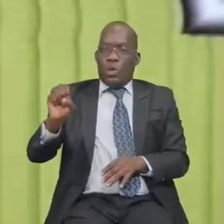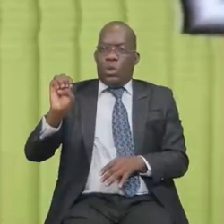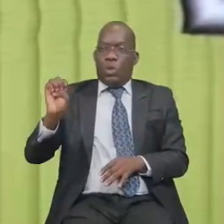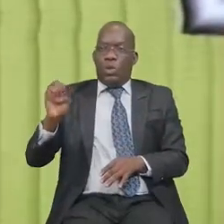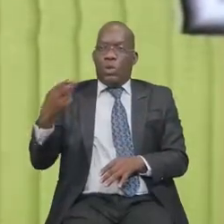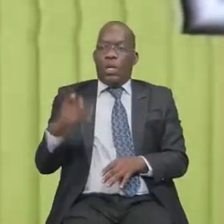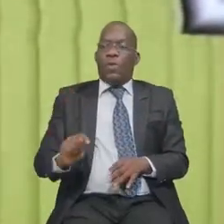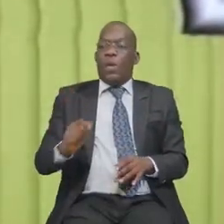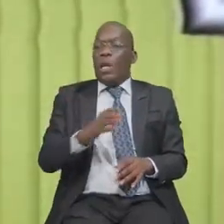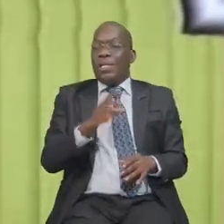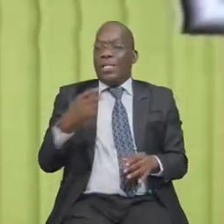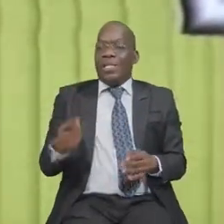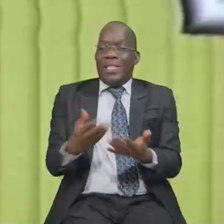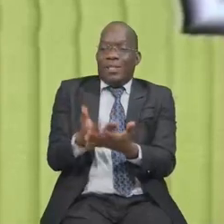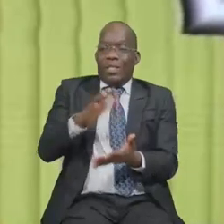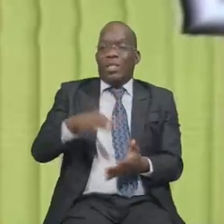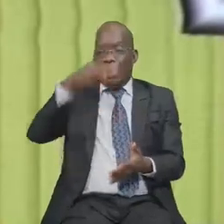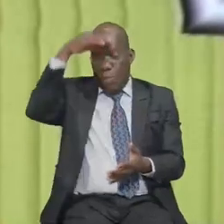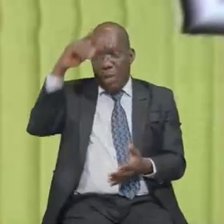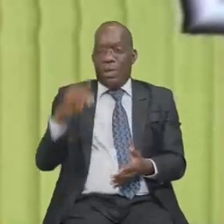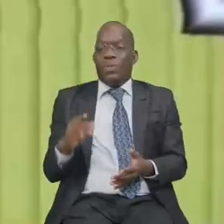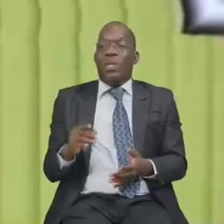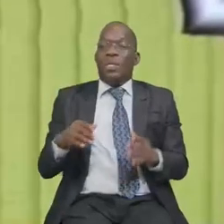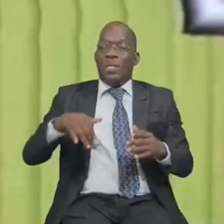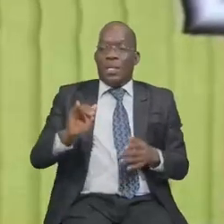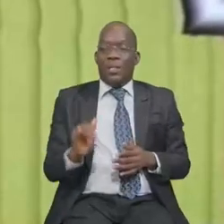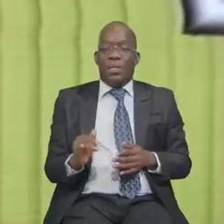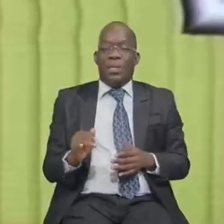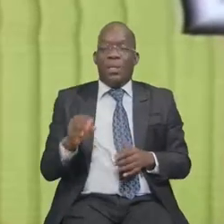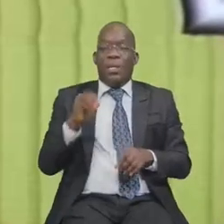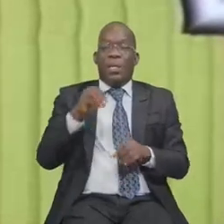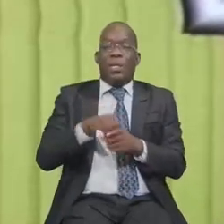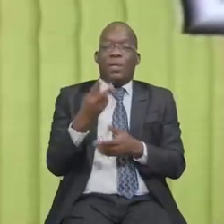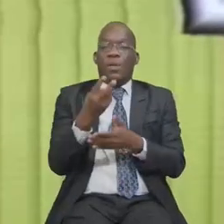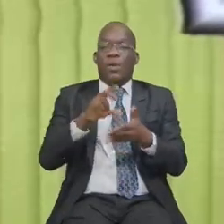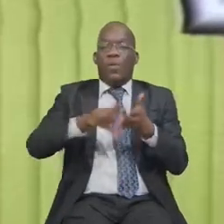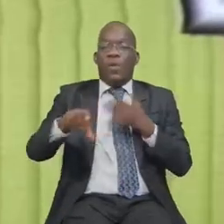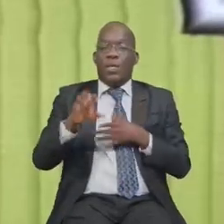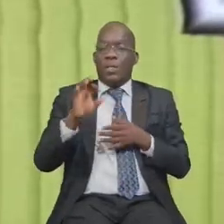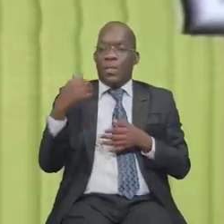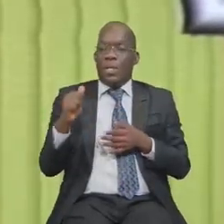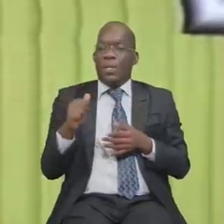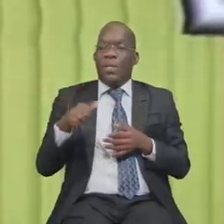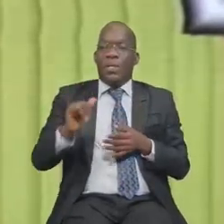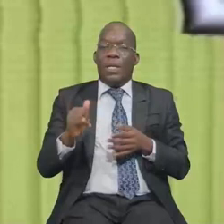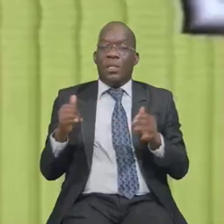tombe, oui, il a plu, verset 10, à l'Éternel de le